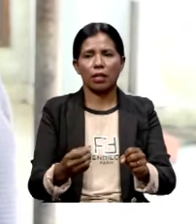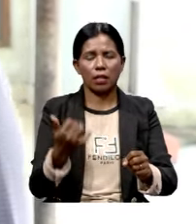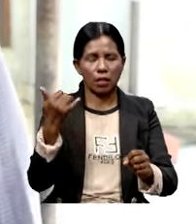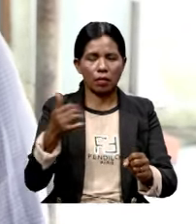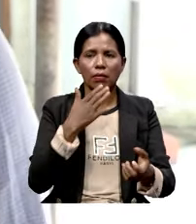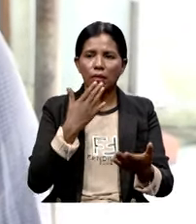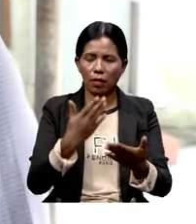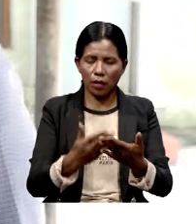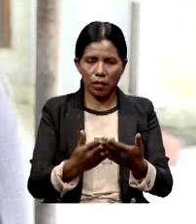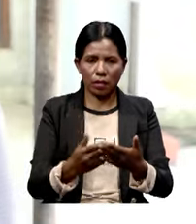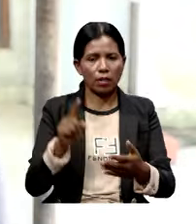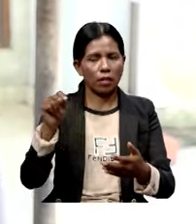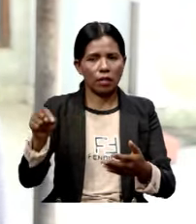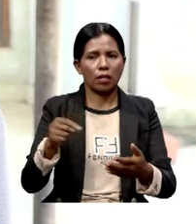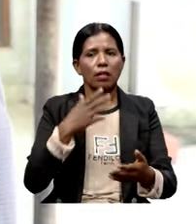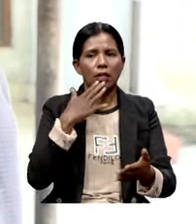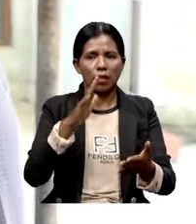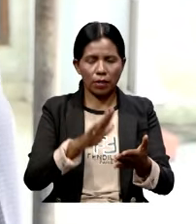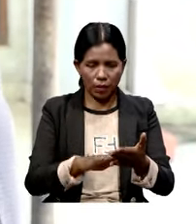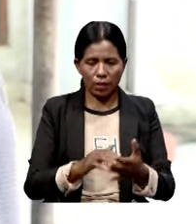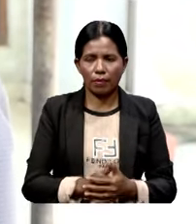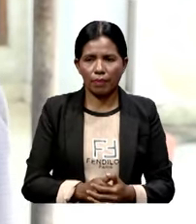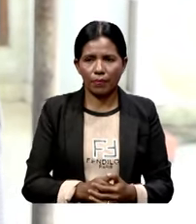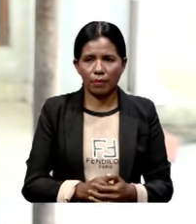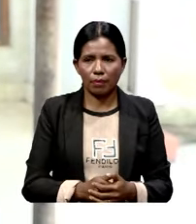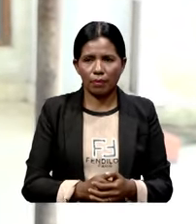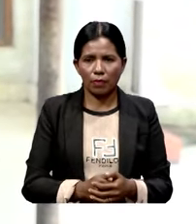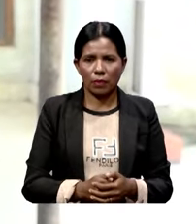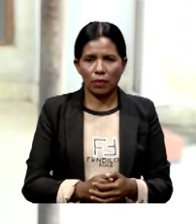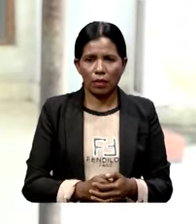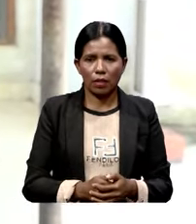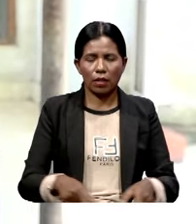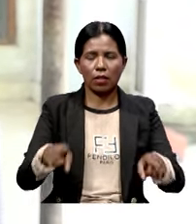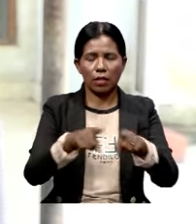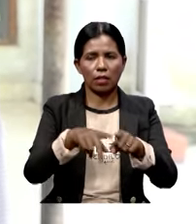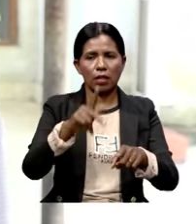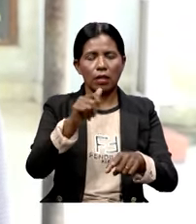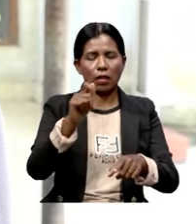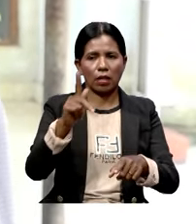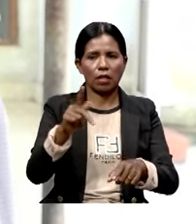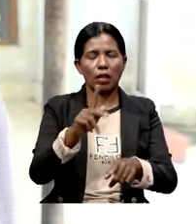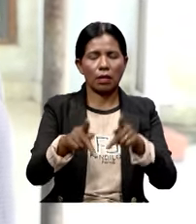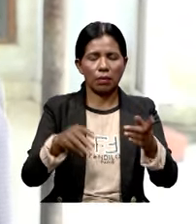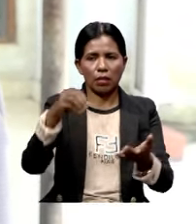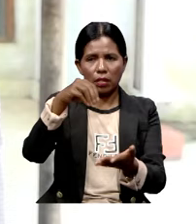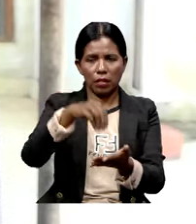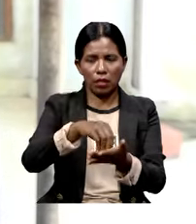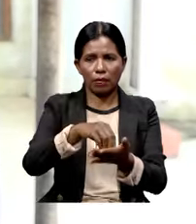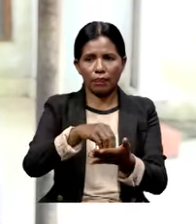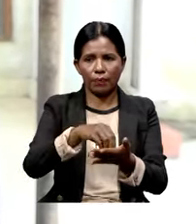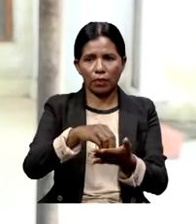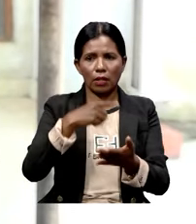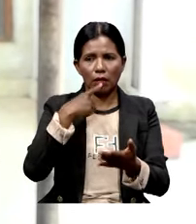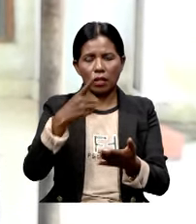dia ida nemak la dia nebe ita anesan ka kor seik mai ema balu tau dia